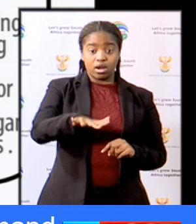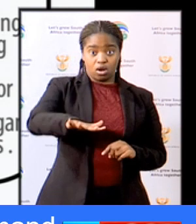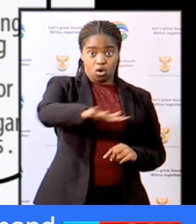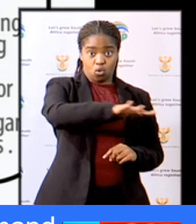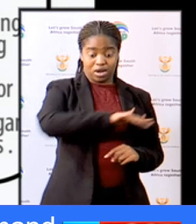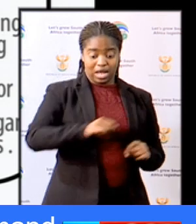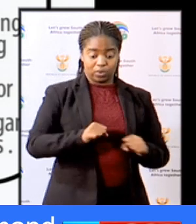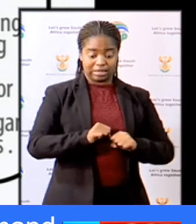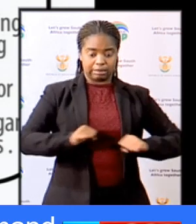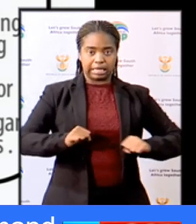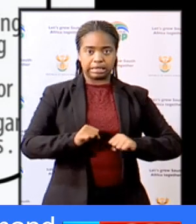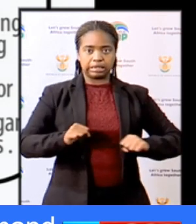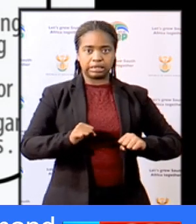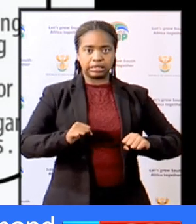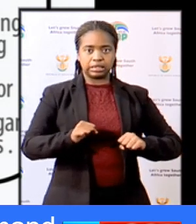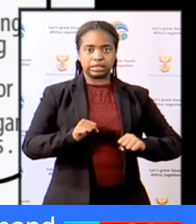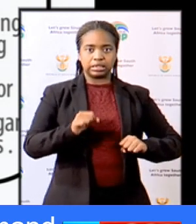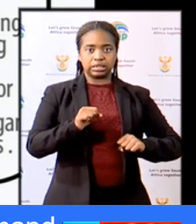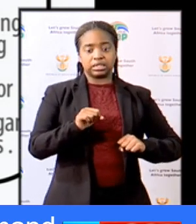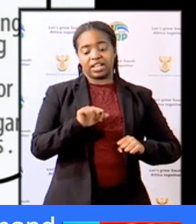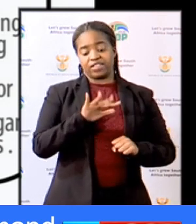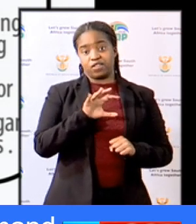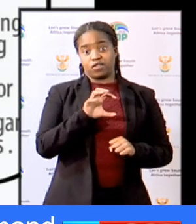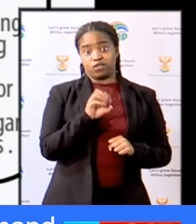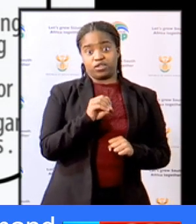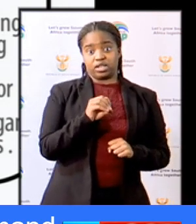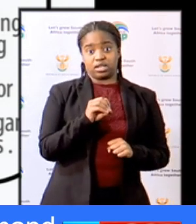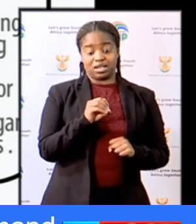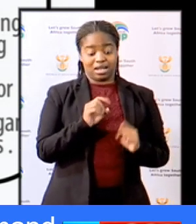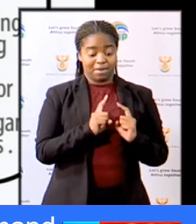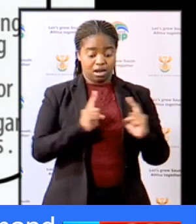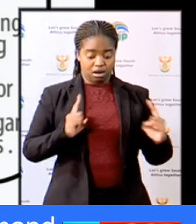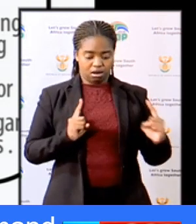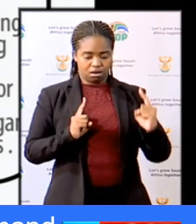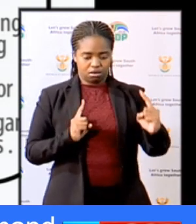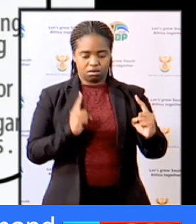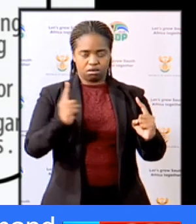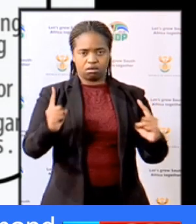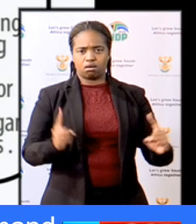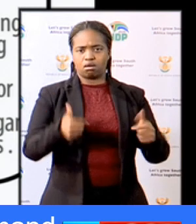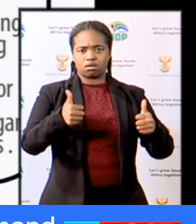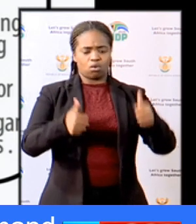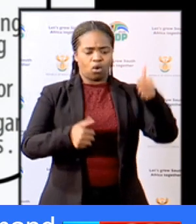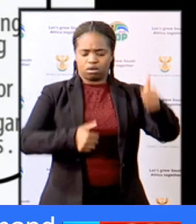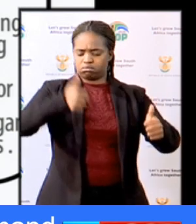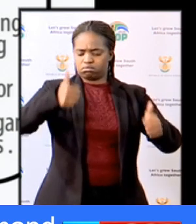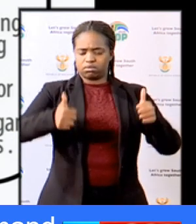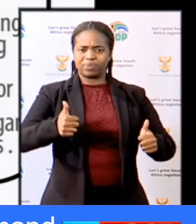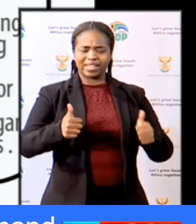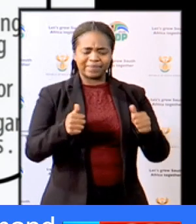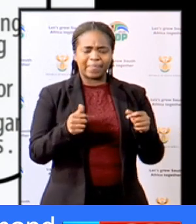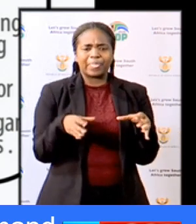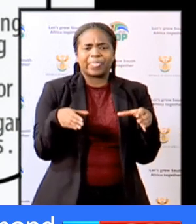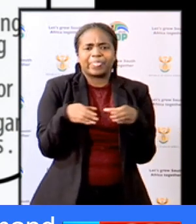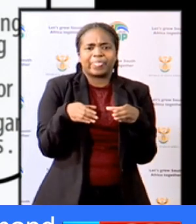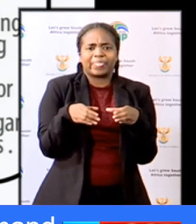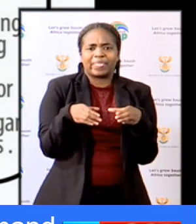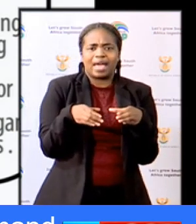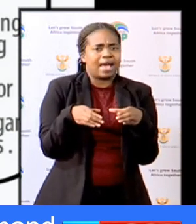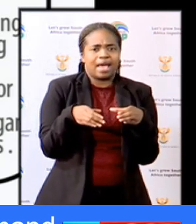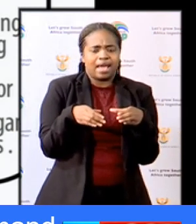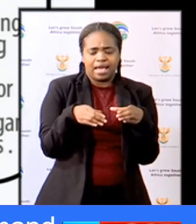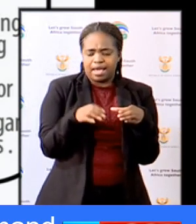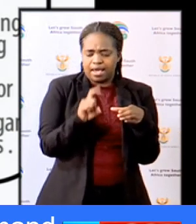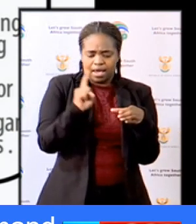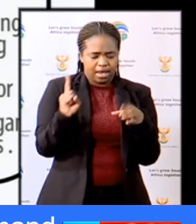ikuvumela ukuthi abantu bangaba amashumi amahlanu baqaqane Uma kuyindawo encane engabavumeli ukuthi